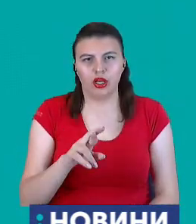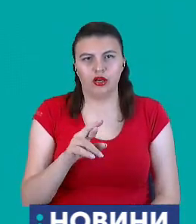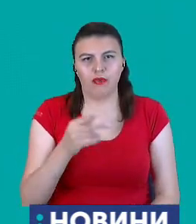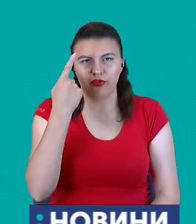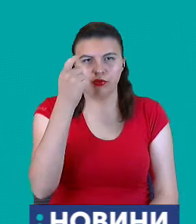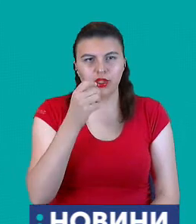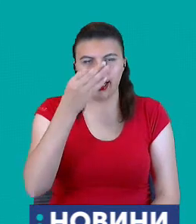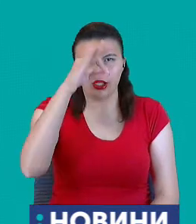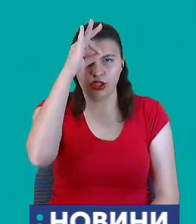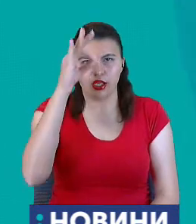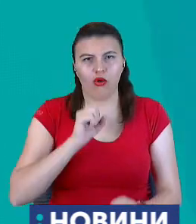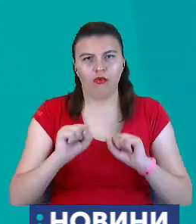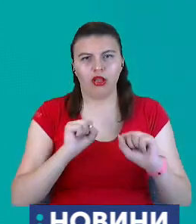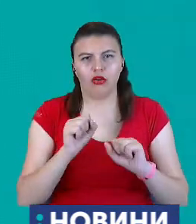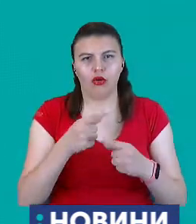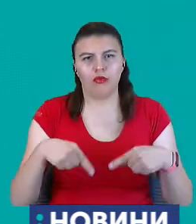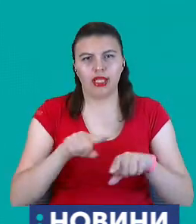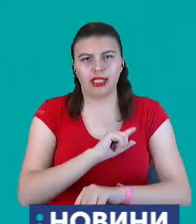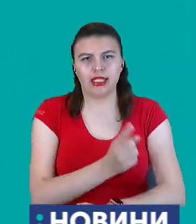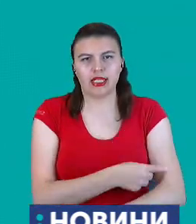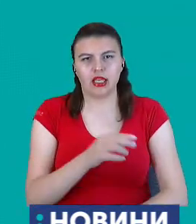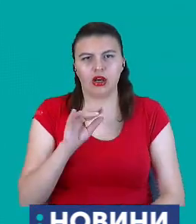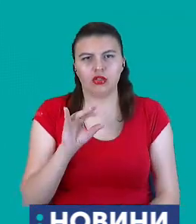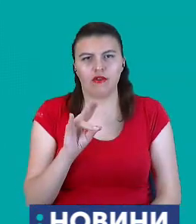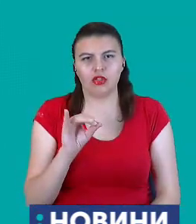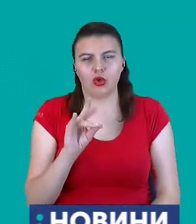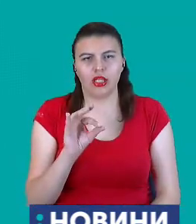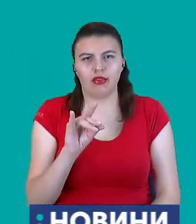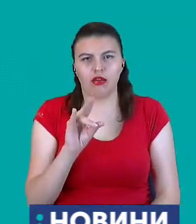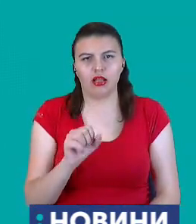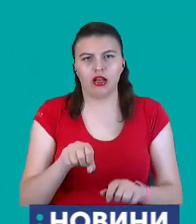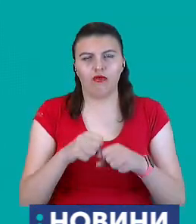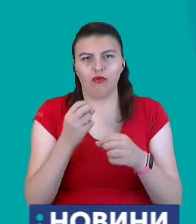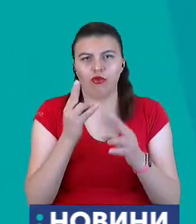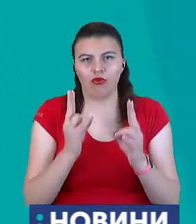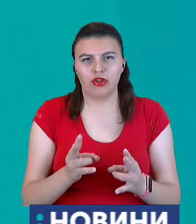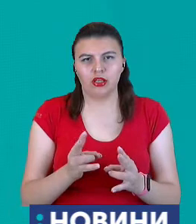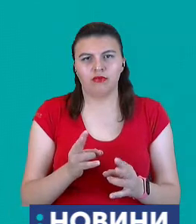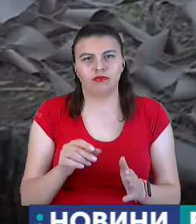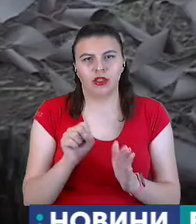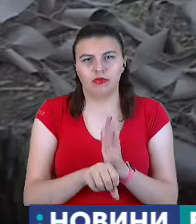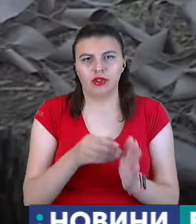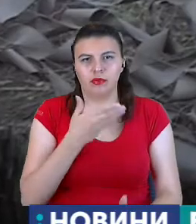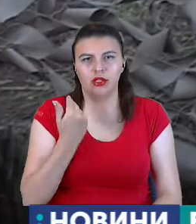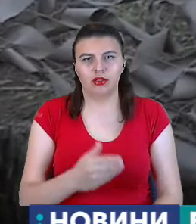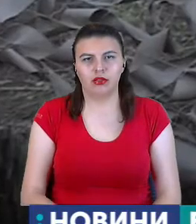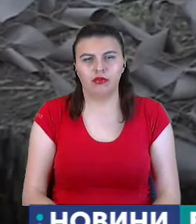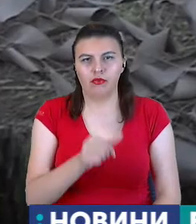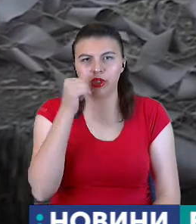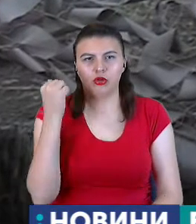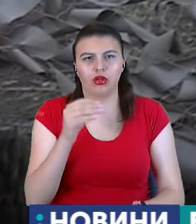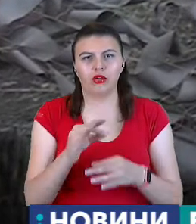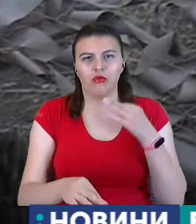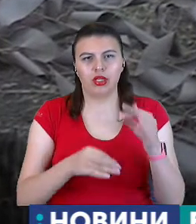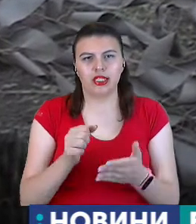повідомила речниця командування об'єднаних сил Ярослава Зоріна. Травмованих та загиблих немає. Минулої доби задокументовано